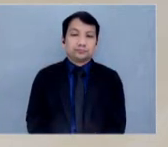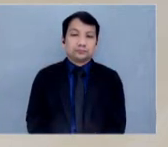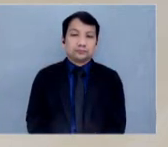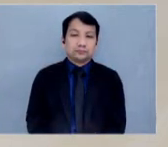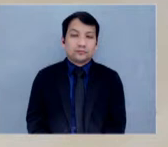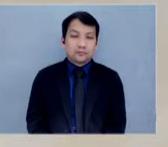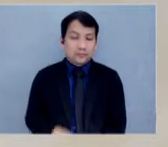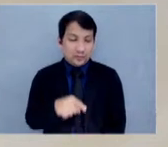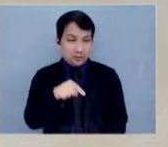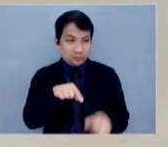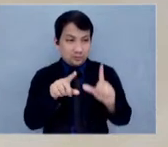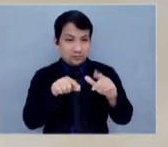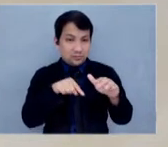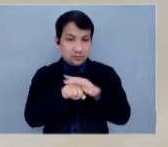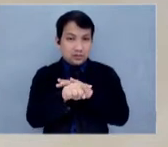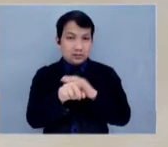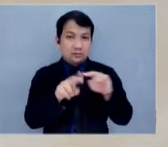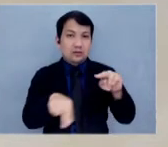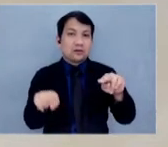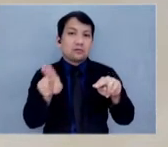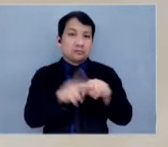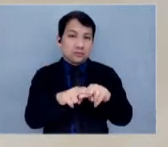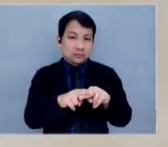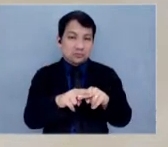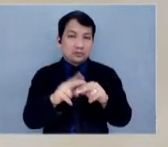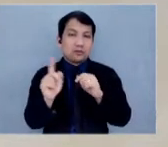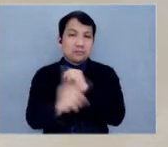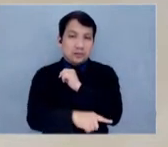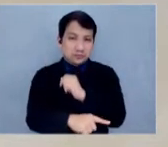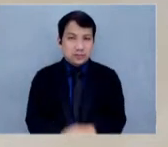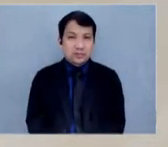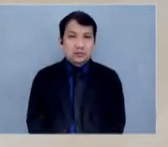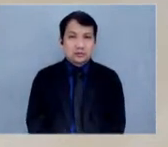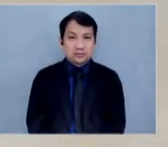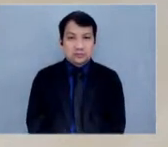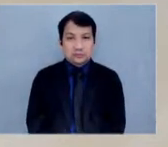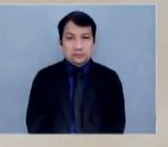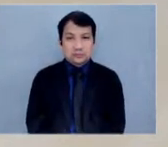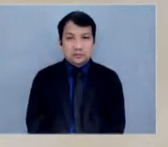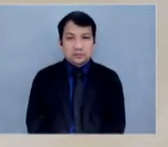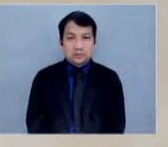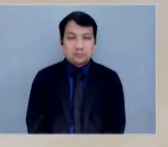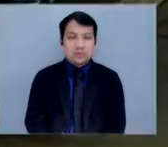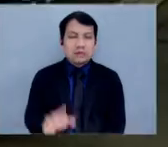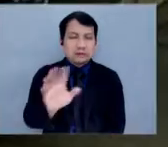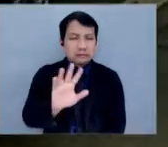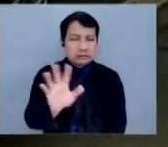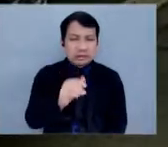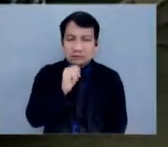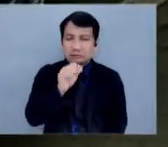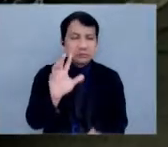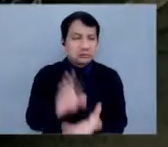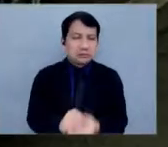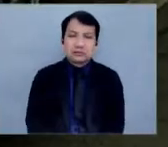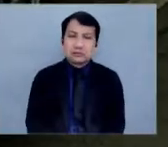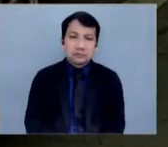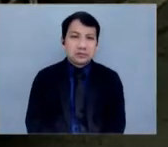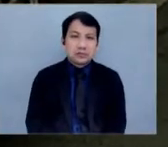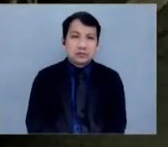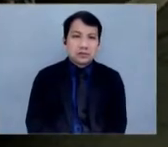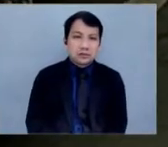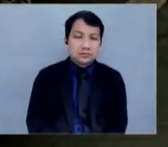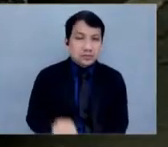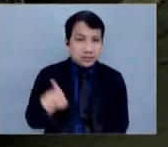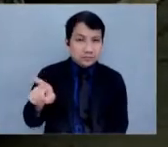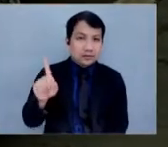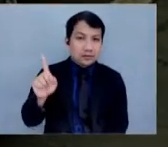mas mataas ang nagiging parusa, kaya hindi dapat itutularan. Isa pang sasakyan ng nasita na may logo